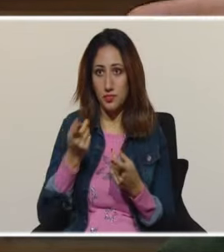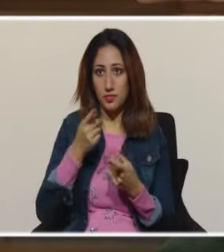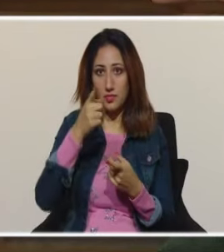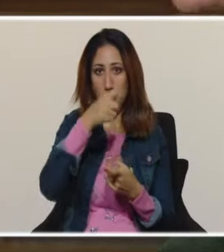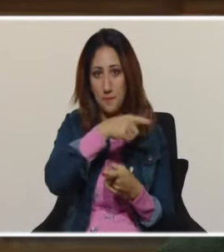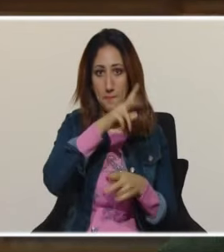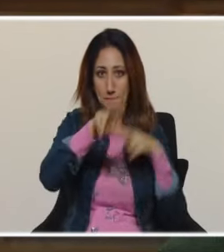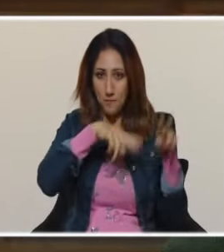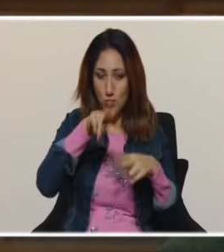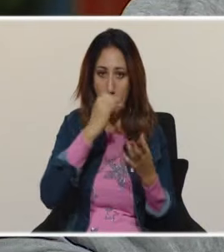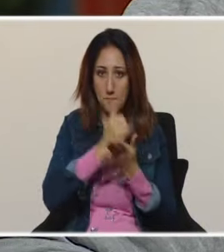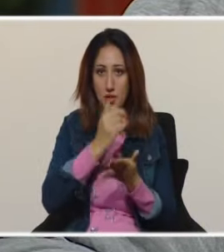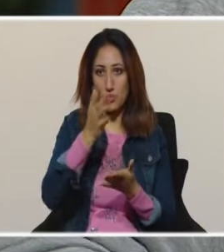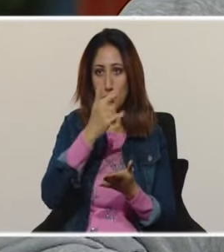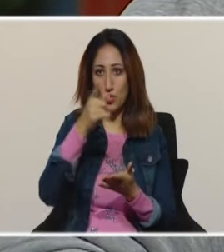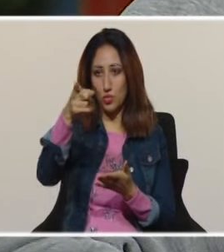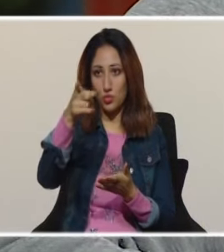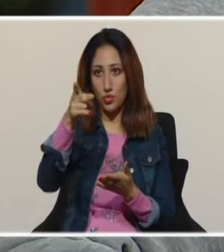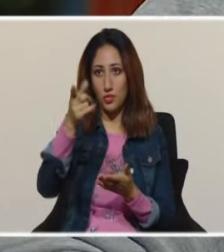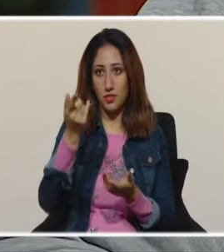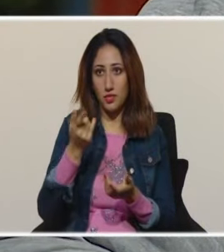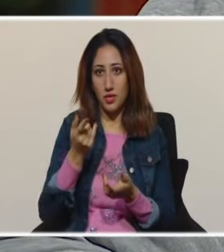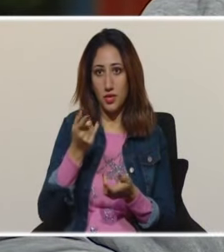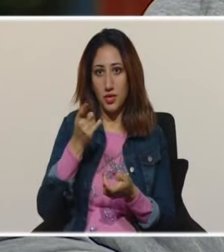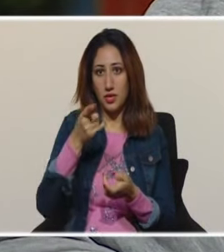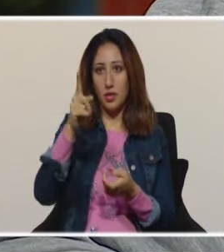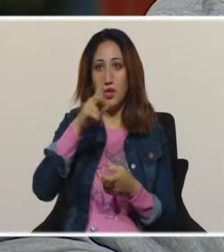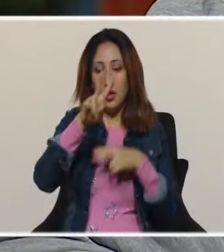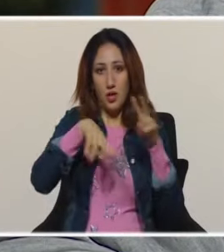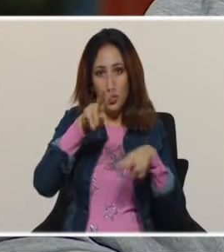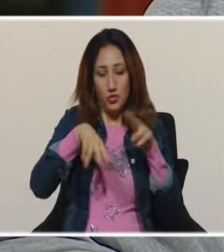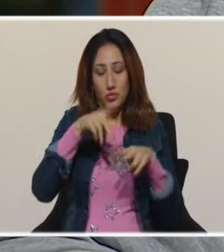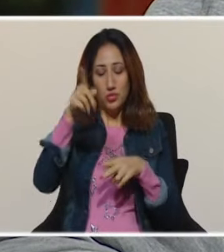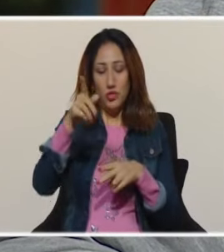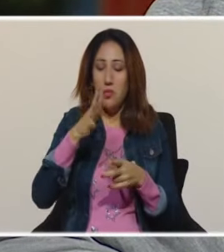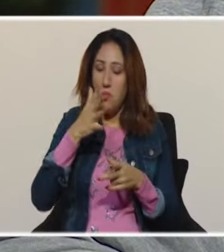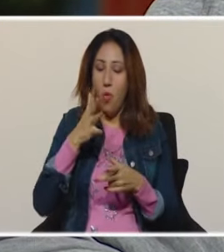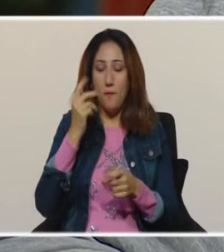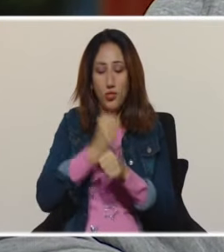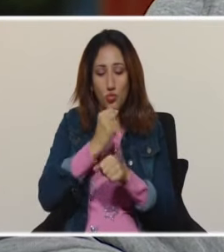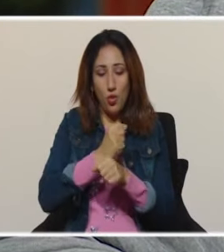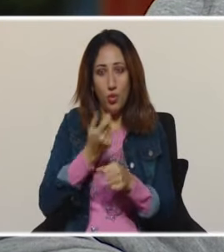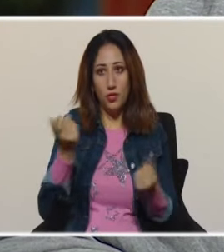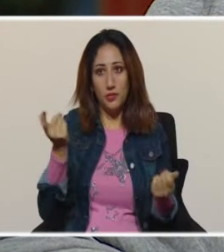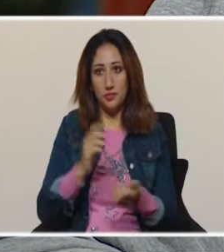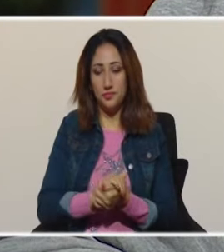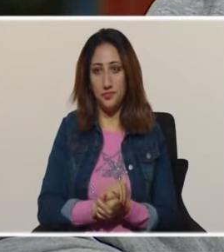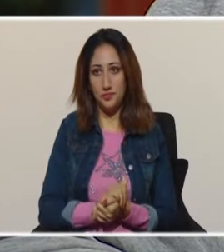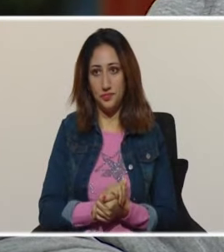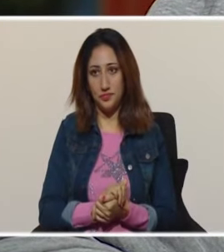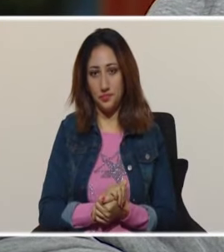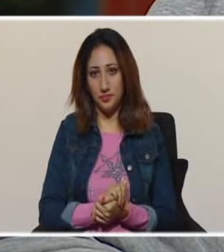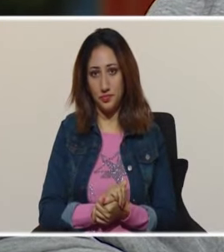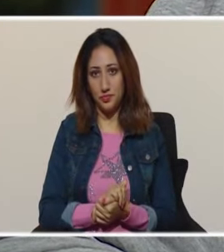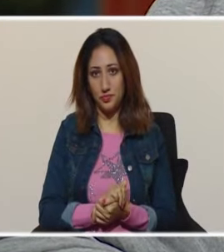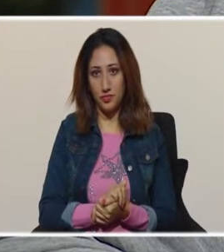اختها؟ يا ريت، نتمنى ان نوره تقدر تجهز اختها. اصبر يا جماعه. تعملي تاني؟ يا ريت، بس